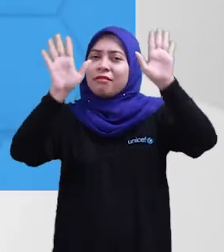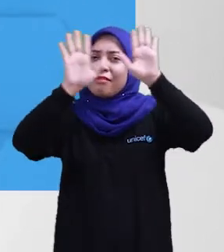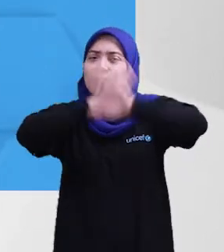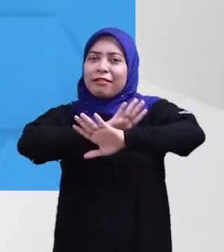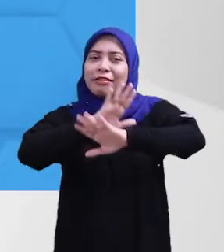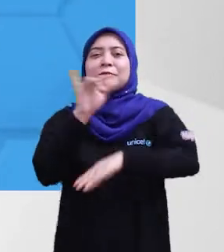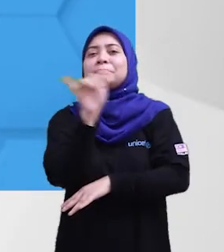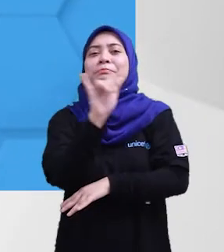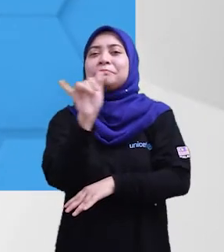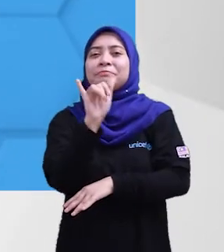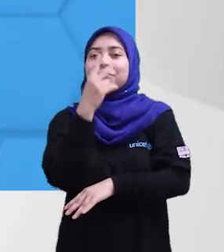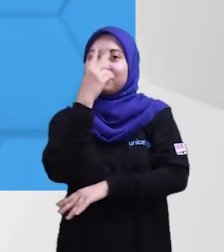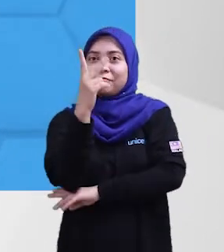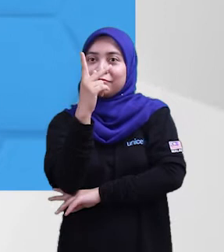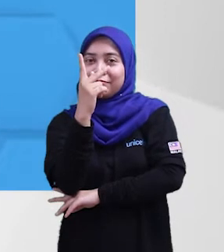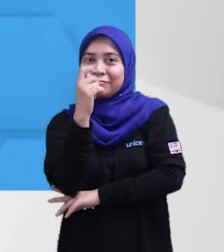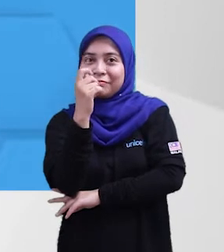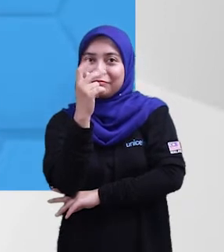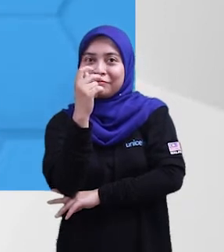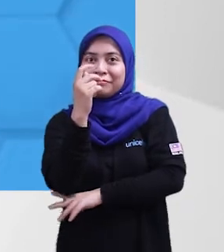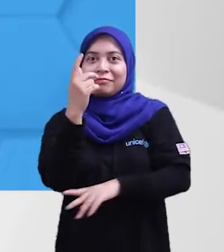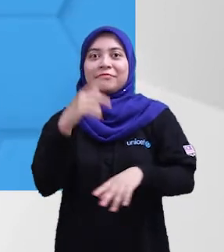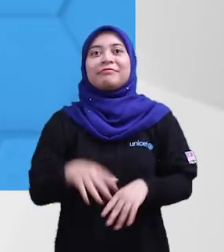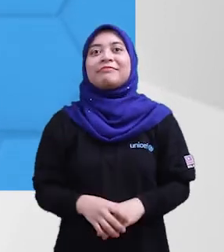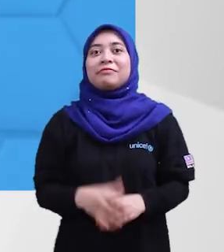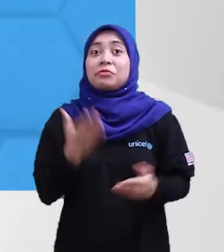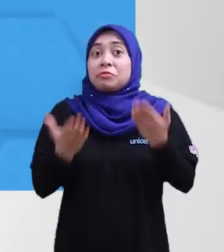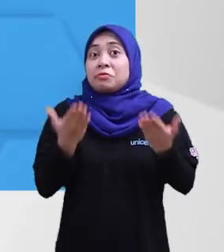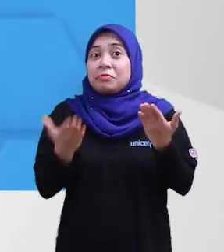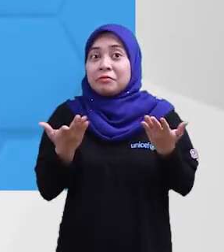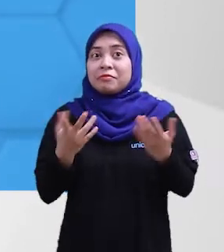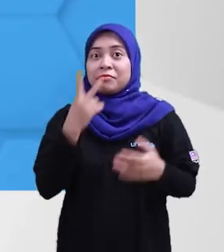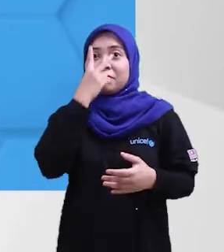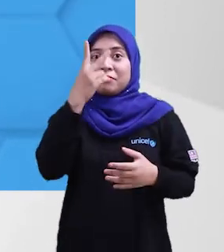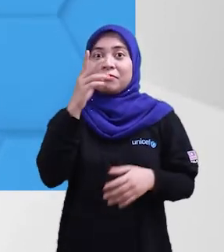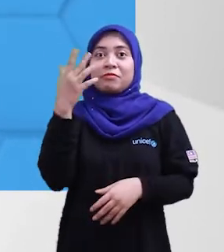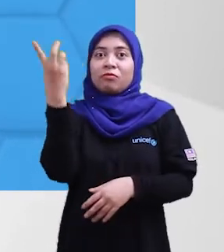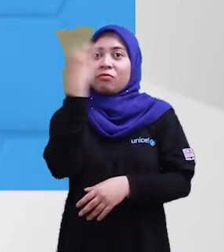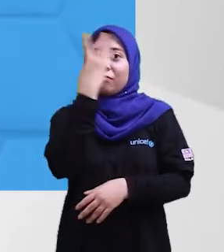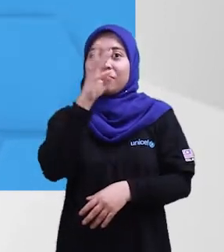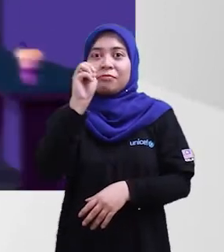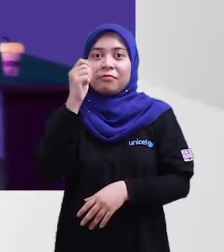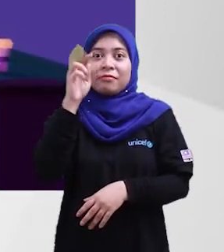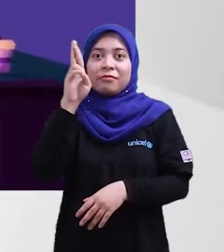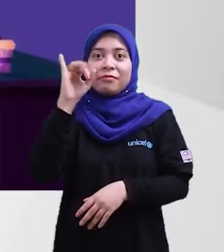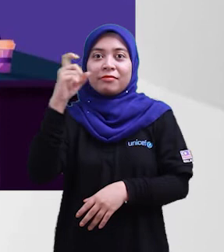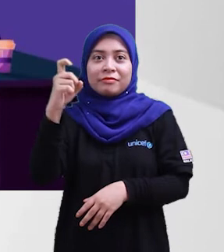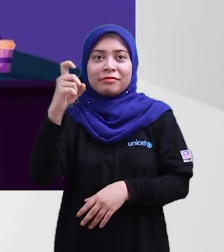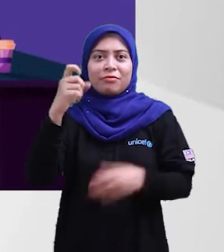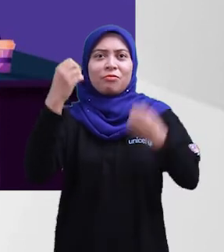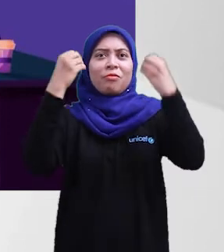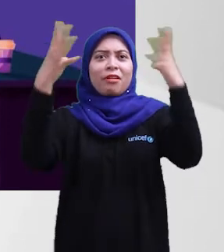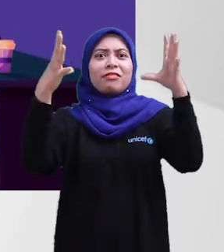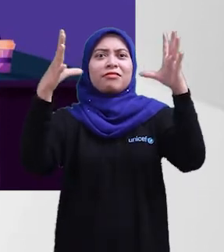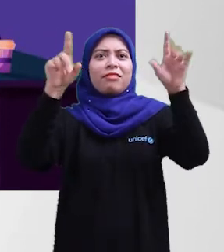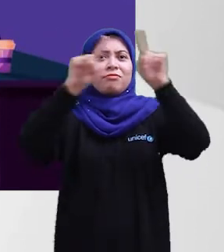gelap depan komputer untuk beberapa hari seperti yang anda lihat dalam kaca TV. Ataupun mungkin seperti si pengatur cara dalam filem Matrix dengan